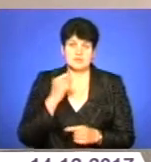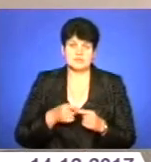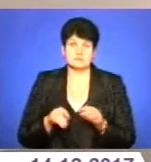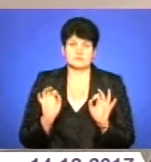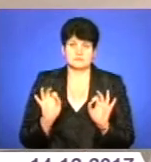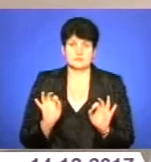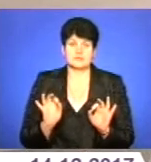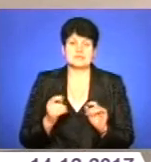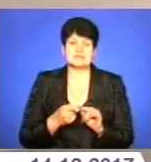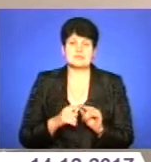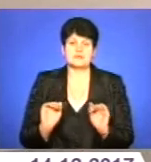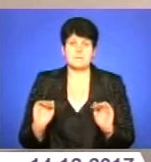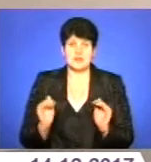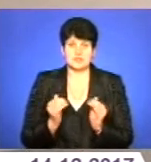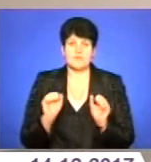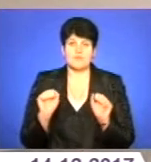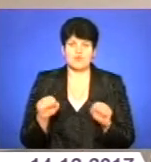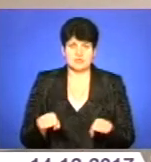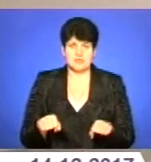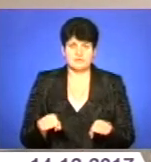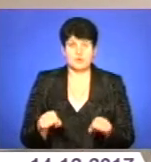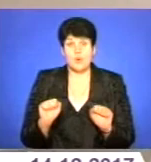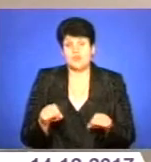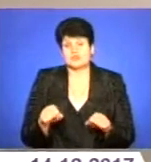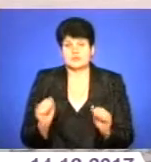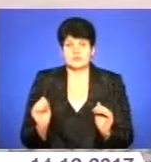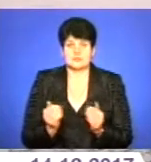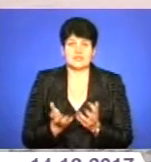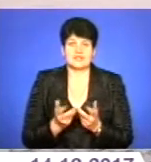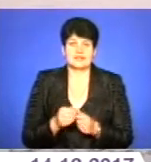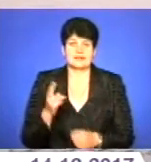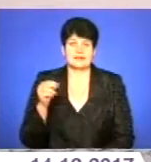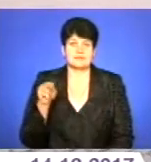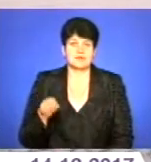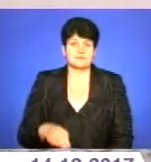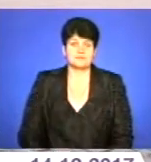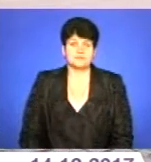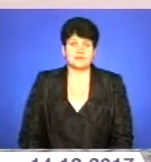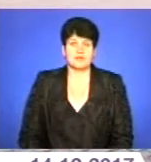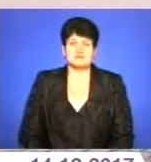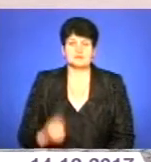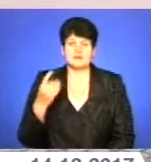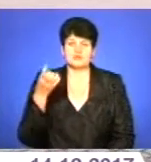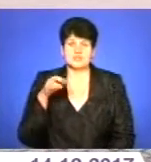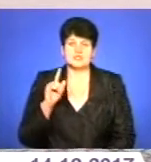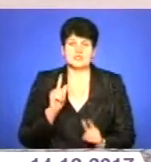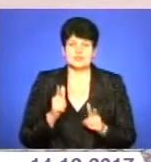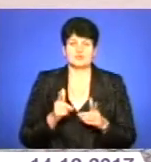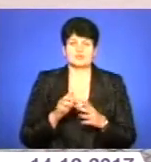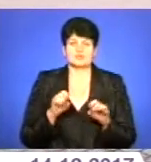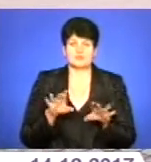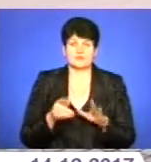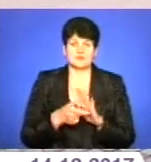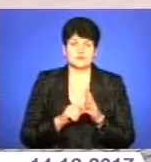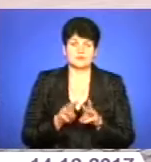вірно. Це зменшить, можливо, зменшить кількість ДТП. Також з 1 січня, згідно із постановою Кабінету міністрів,